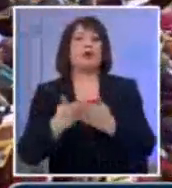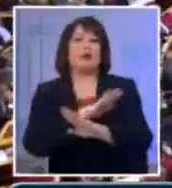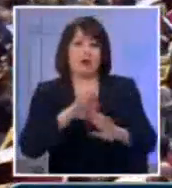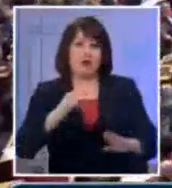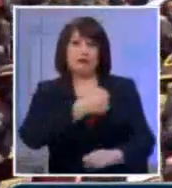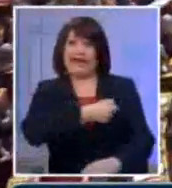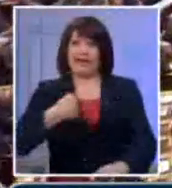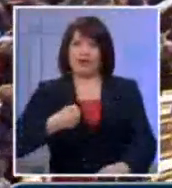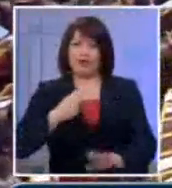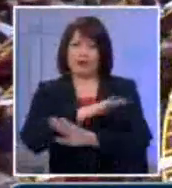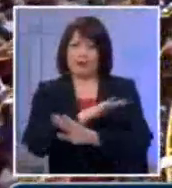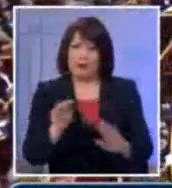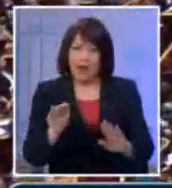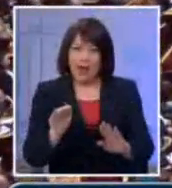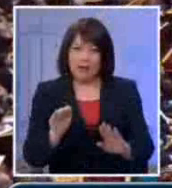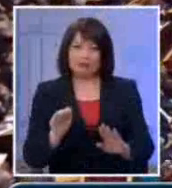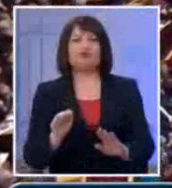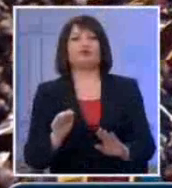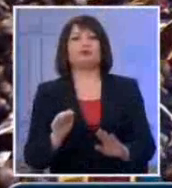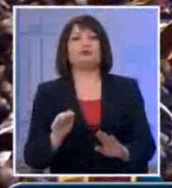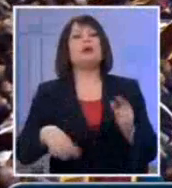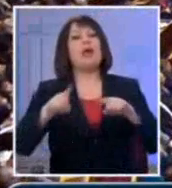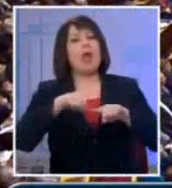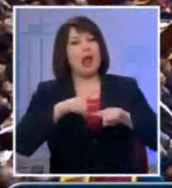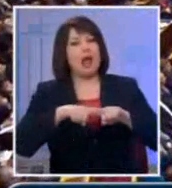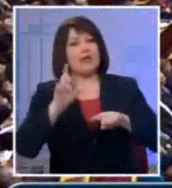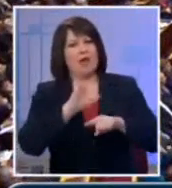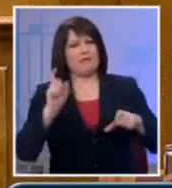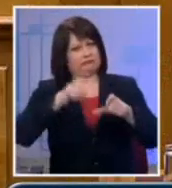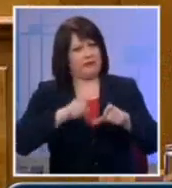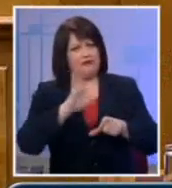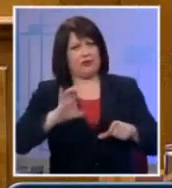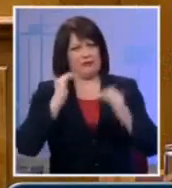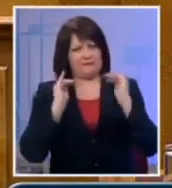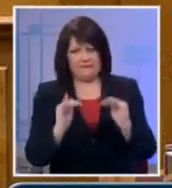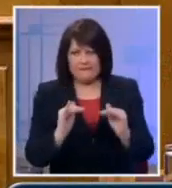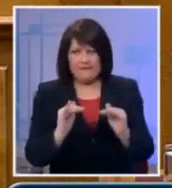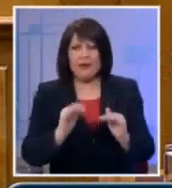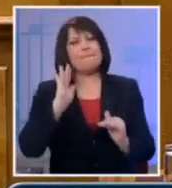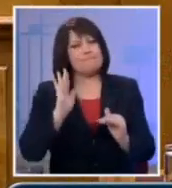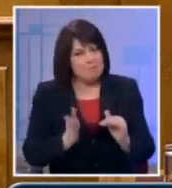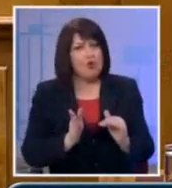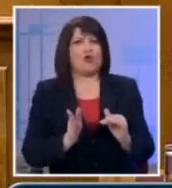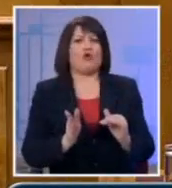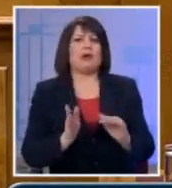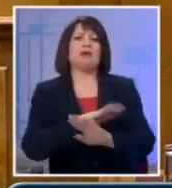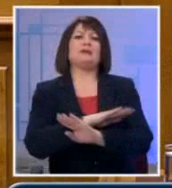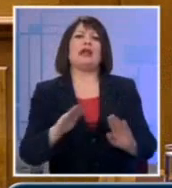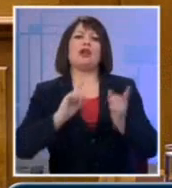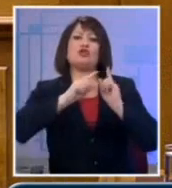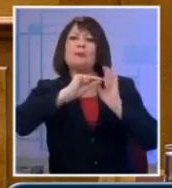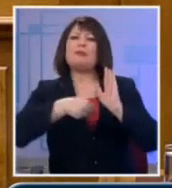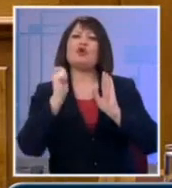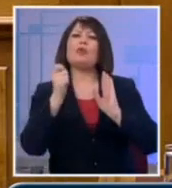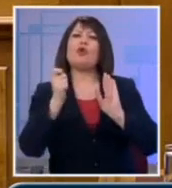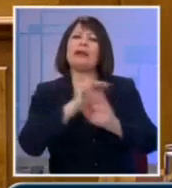λιτότητα, διατηρώντας τη χώρα στο ευρωπαϊκό πλαίσιο, που μπορεί να βάλει δηλαδή τέλος στη μνημονιακή